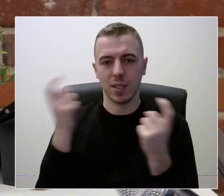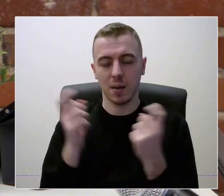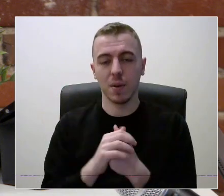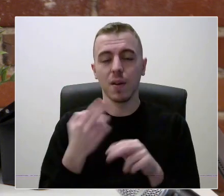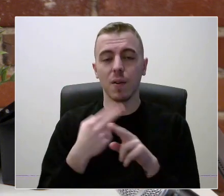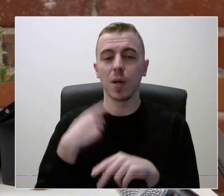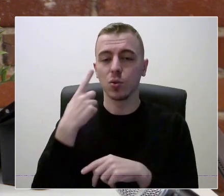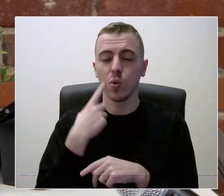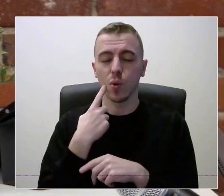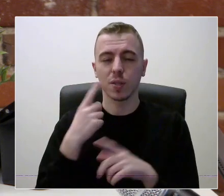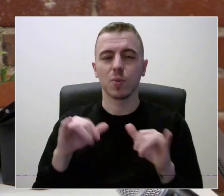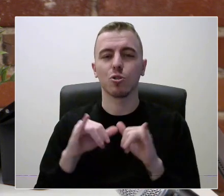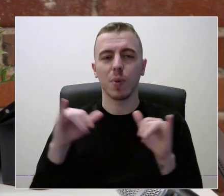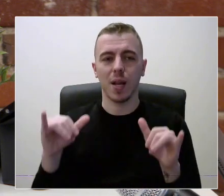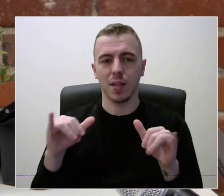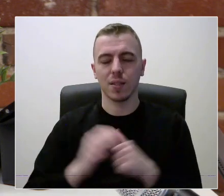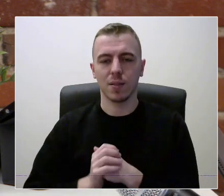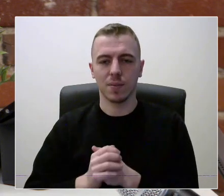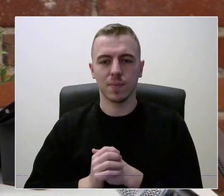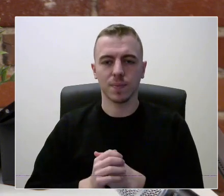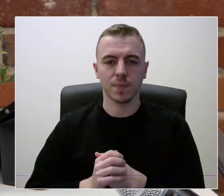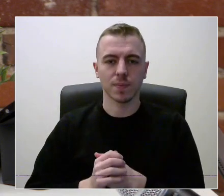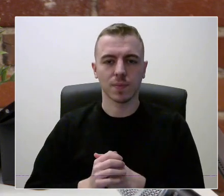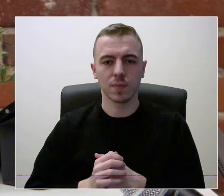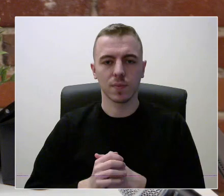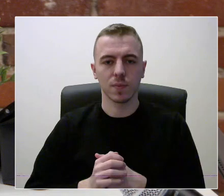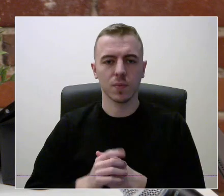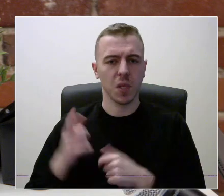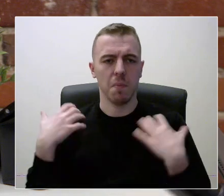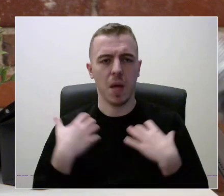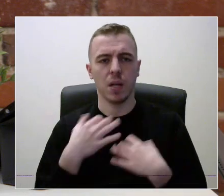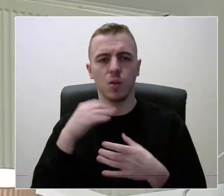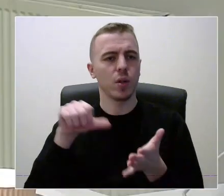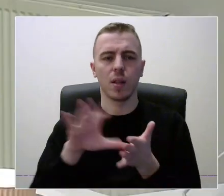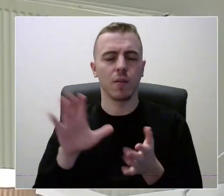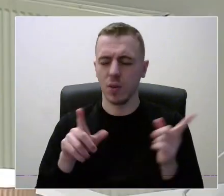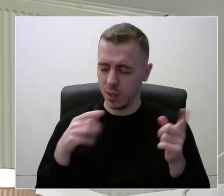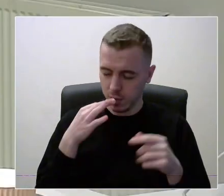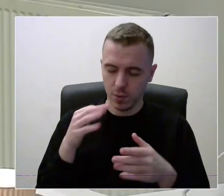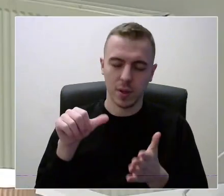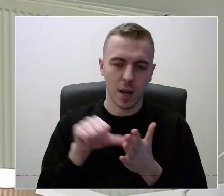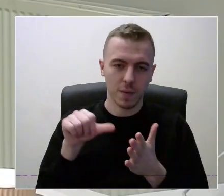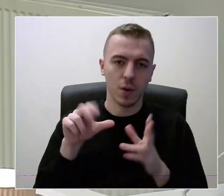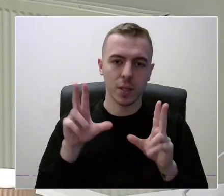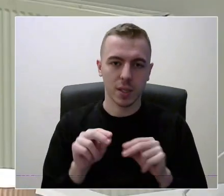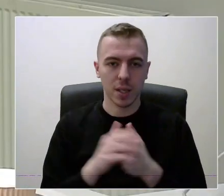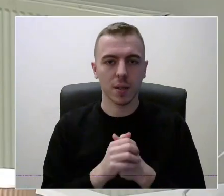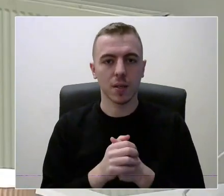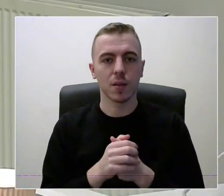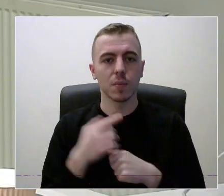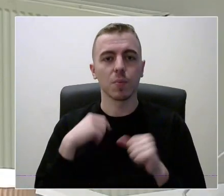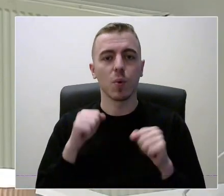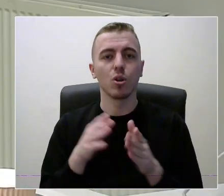mes išplėstumėm tą, nes čia neskelbiama apklausa. Bet meras sako, kad nedalyvauja. Dalyvauja. Tikrai dalyvauja, bet mes galim išplėsti.